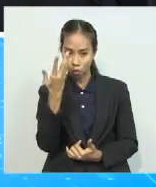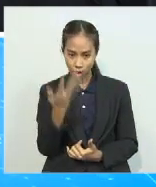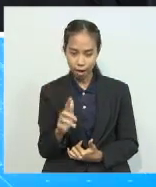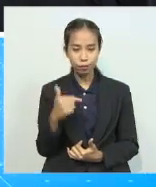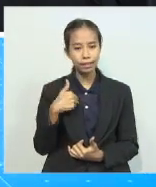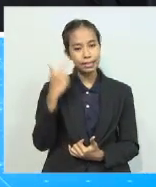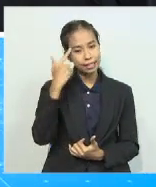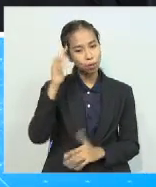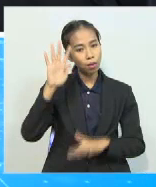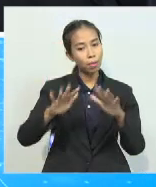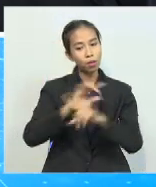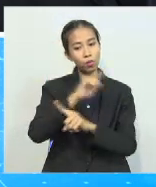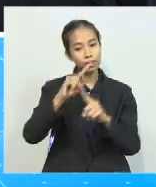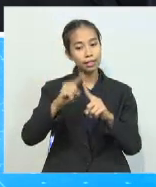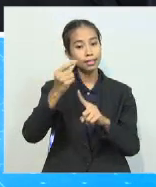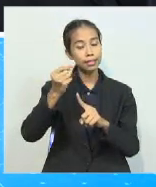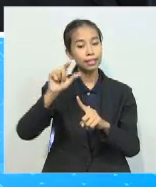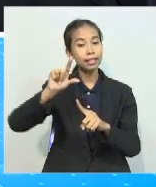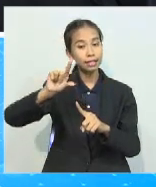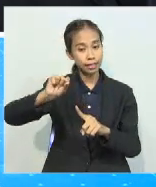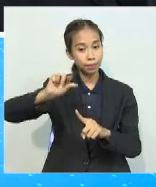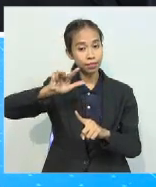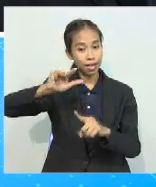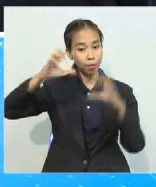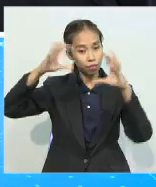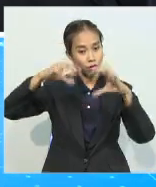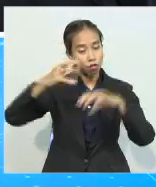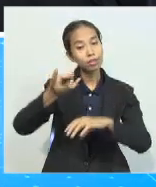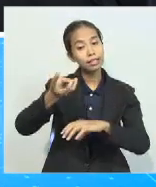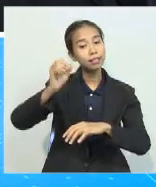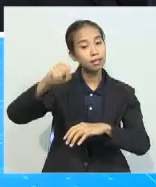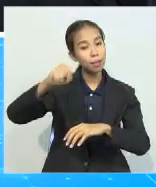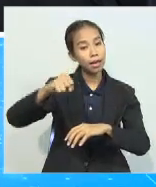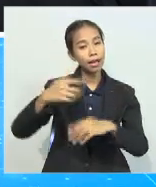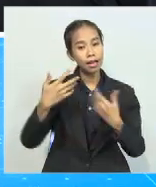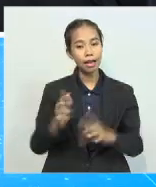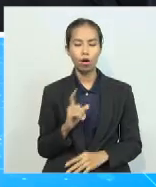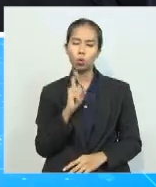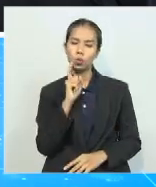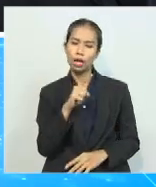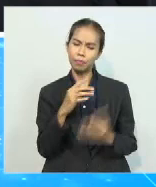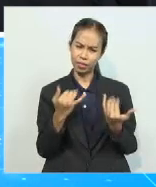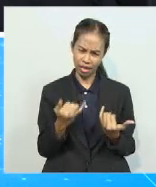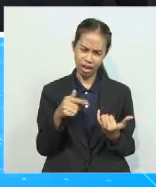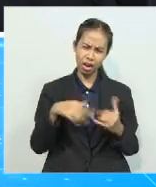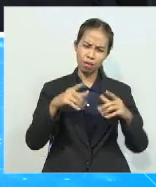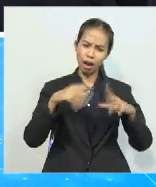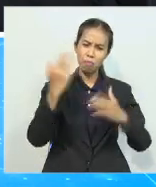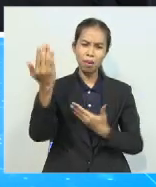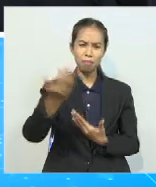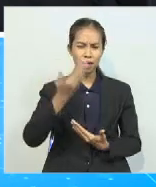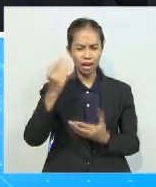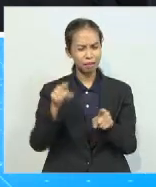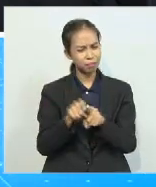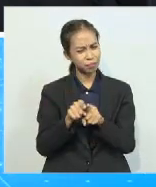ที่ท่านคาดการณ์ไปจนถึงวันที่23อาจจะมีฝนตกลงมาเล็กน้อยแบบนี้เรื่องของอากาศเนี่ยเราจะนิ่งอยู่แบบนี้อยู่นานขนาดไหน